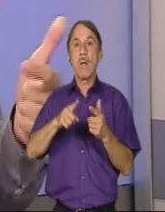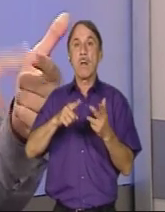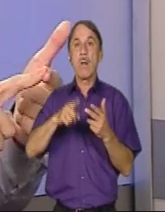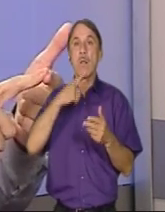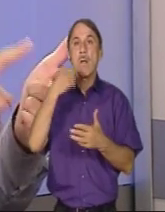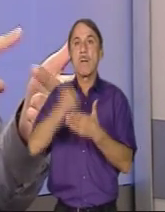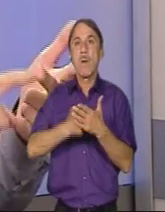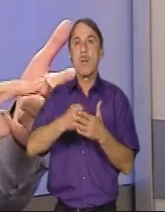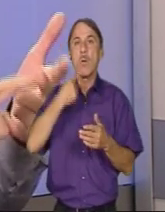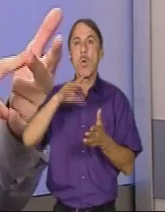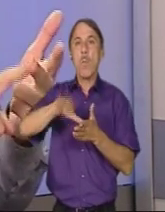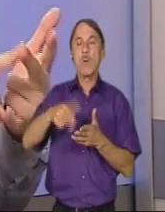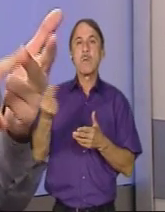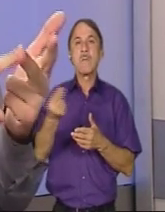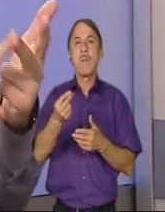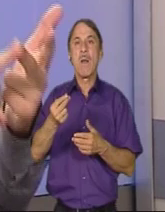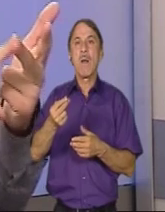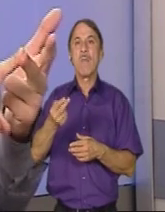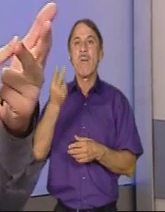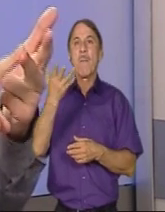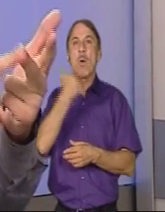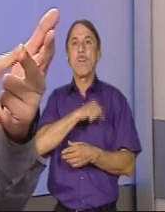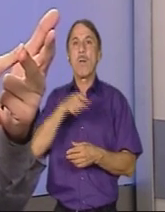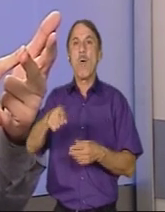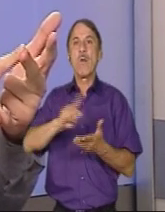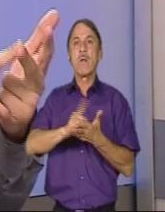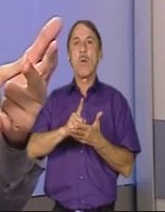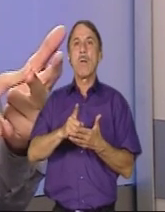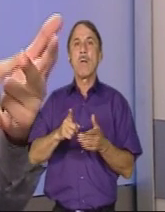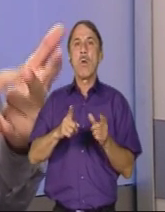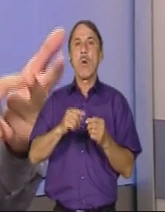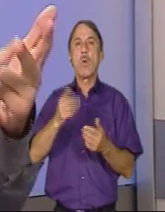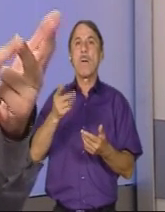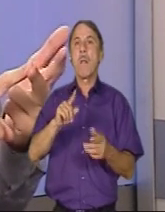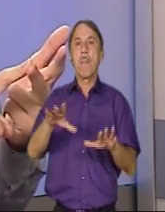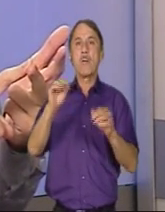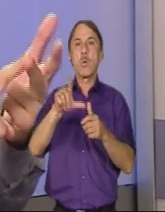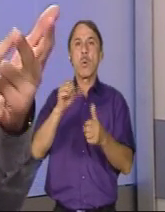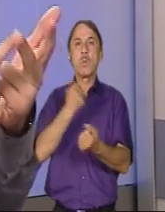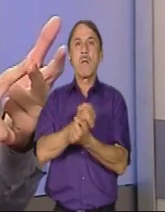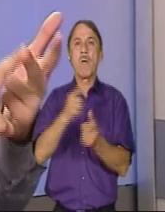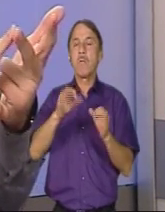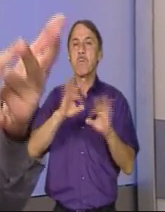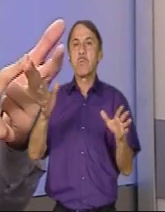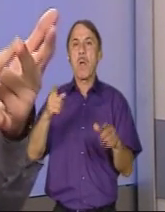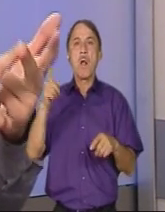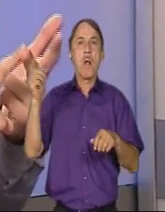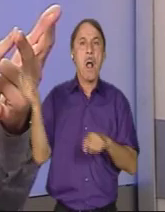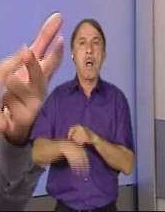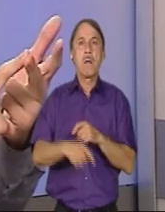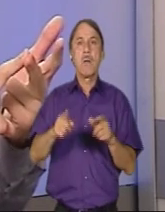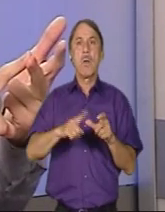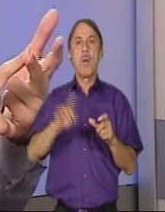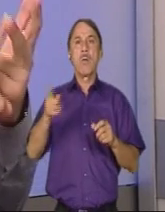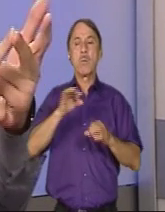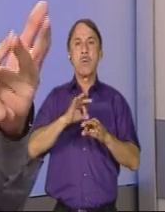političar, tajkun ili kriminalac koji je opljačkao Srbiju u posljednjih 25 godina. U ovom trenutku ne nalazi se u zatvoru na odsluženju višegodišnje